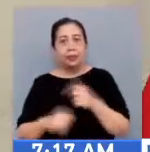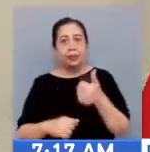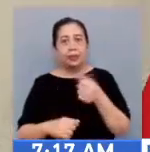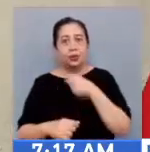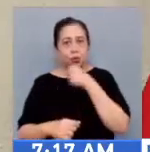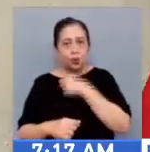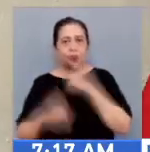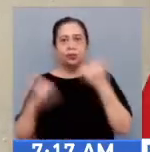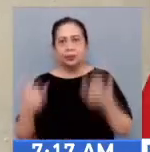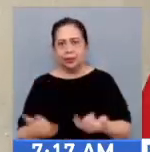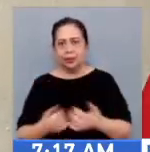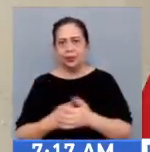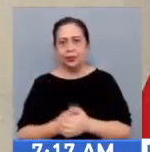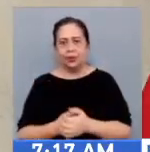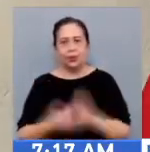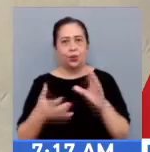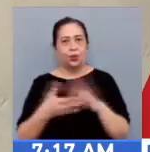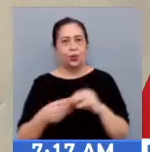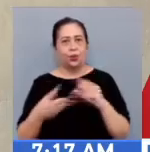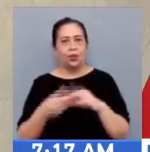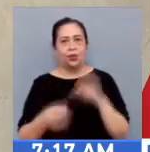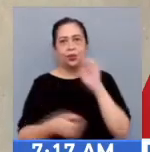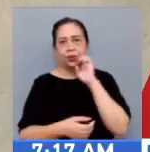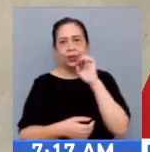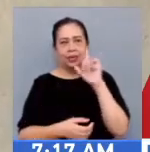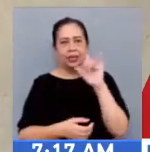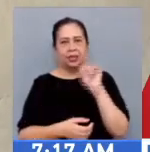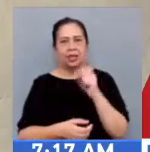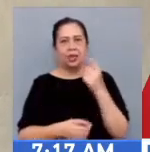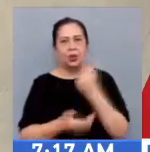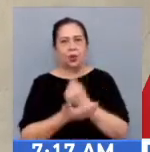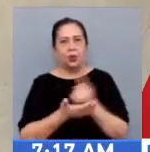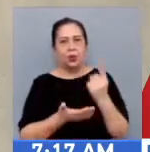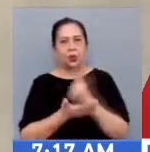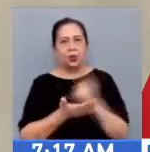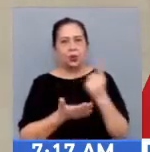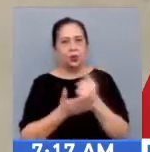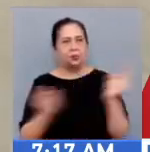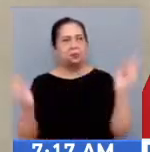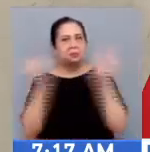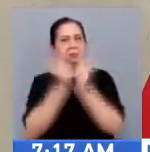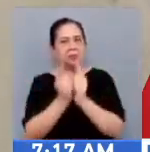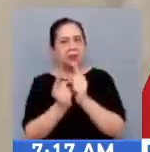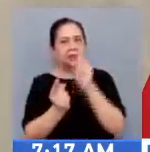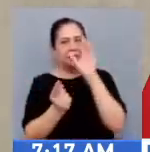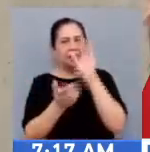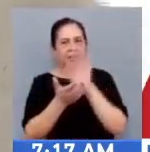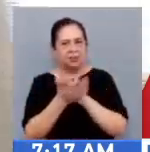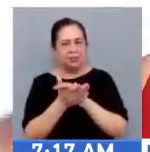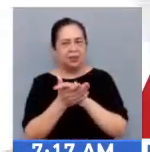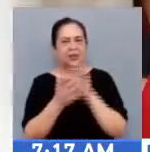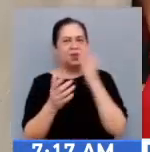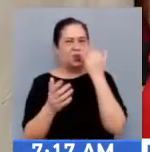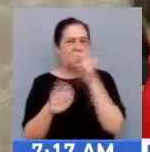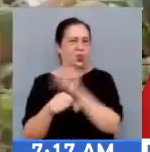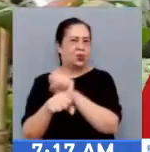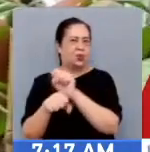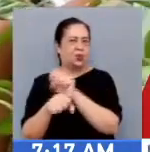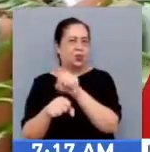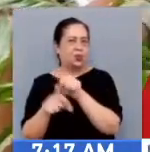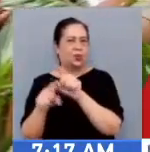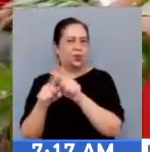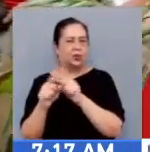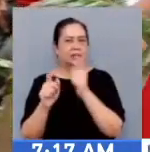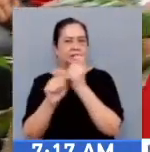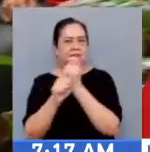ngayon. Kwento ni Elisa, lingguhan lang kumakita sila ng mister na si Samuel dahil sa trabaho sa trucking.